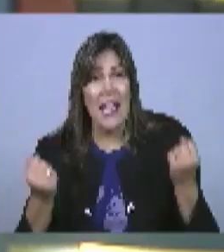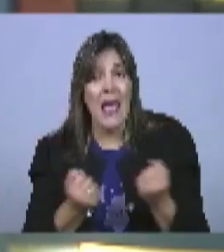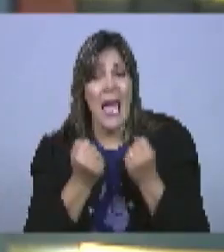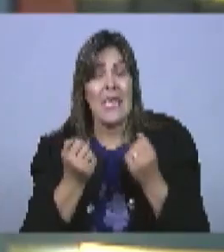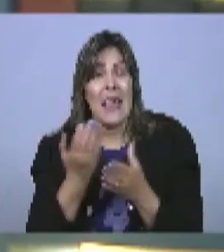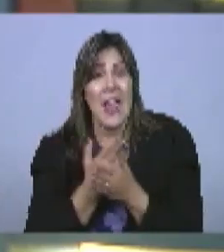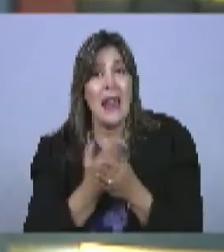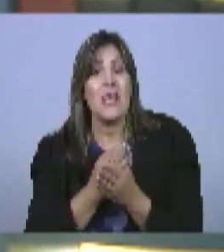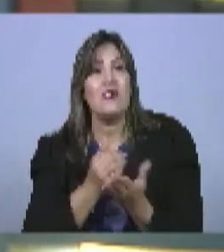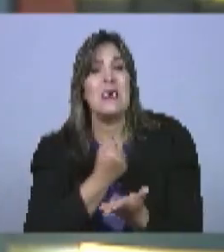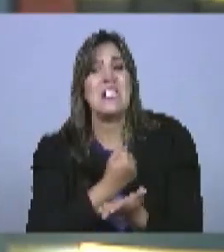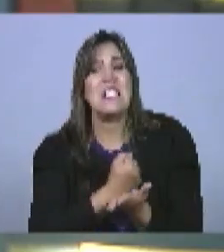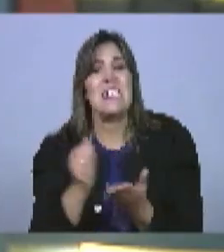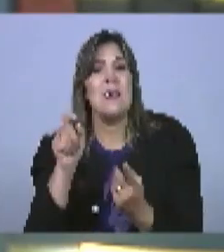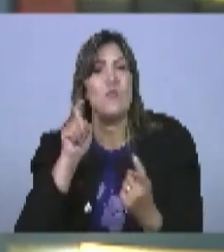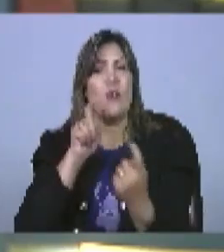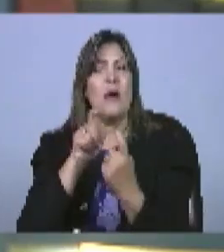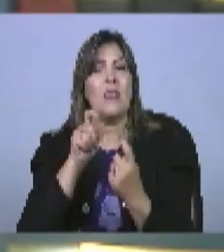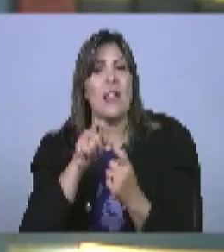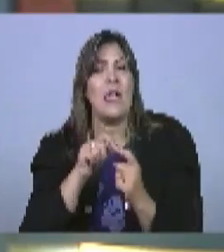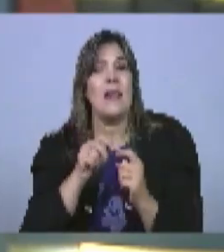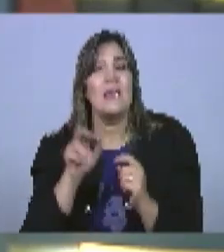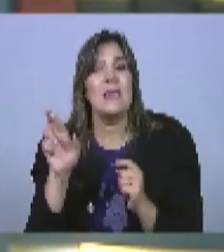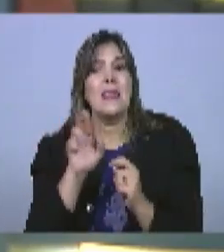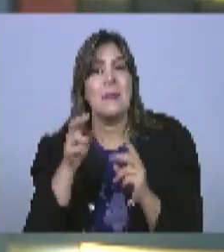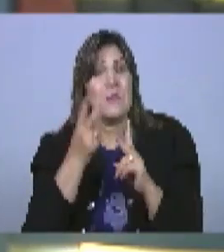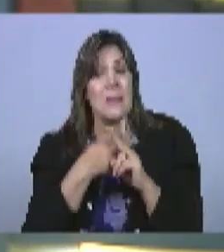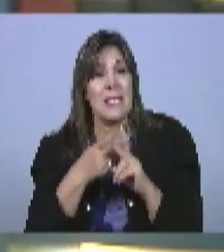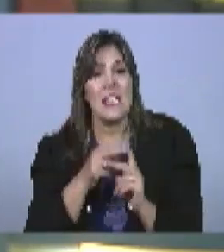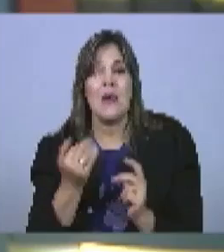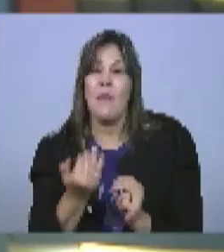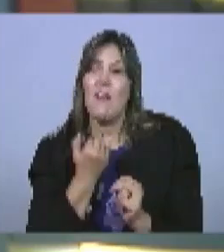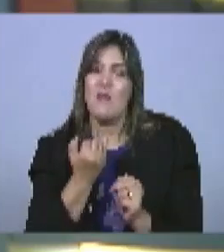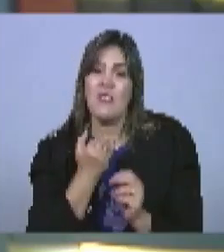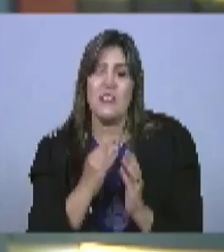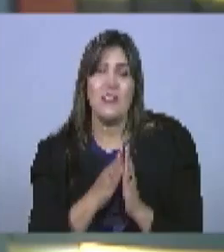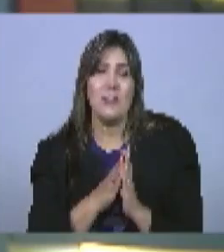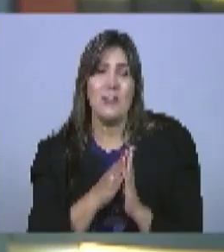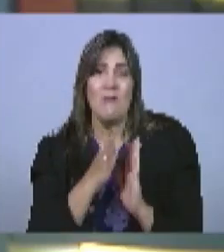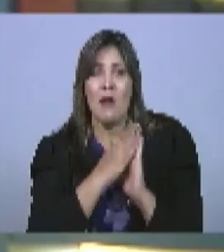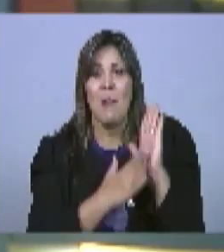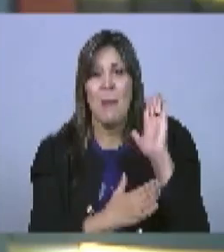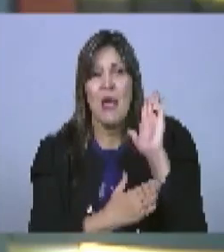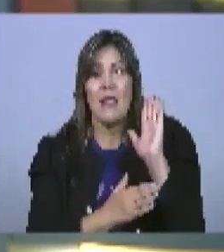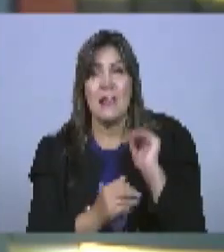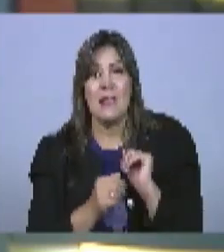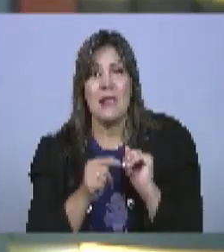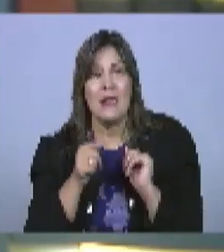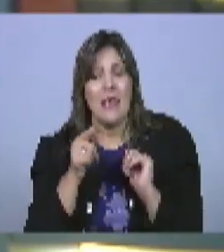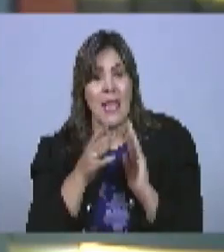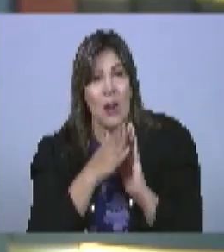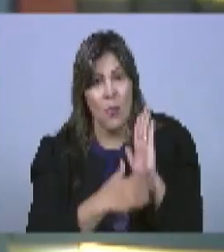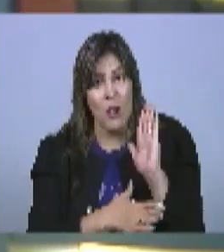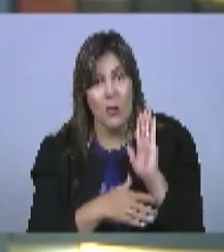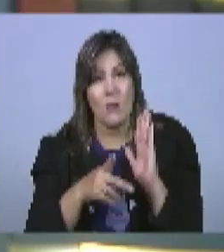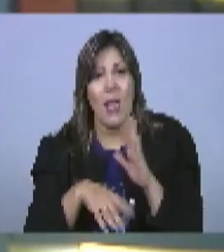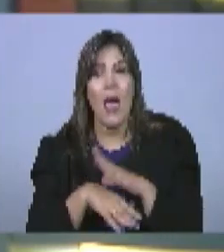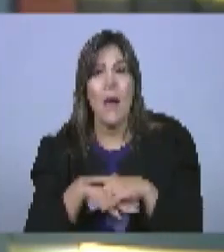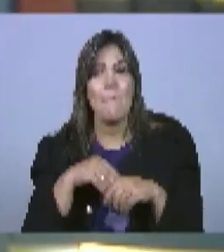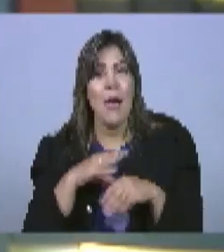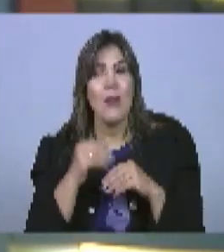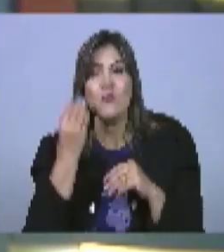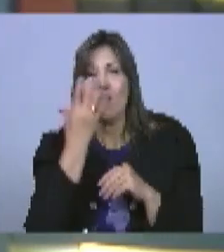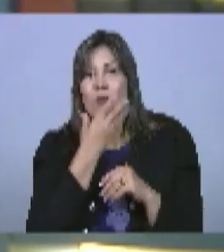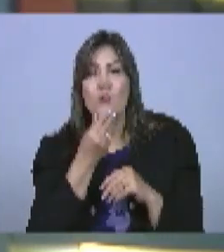معاداه المسيحيه فيصبح هذا البيان الذي صدر ليس الا محاوله لتبييض